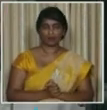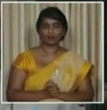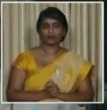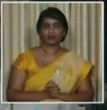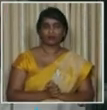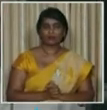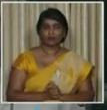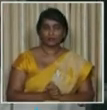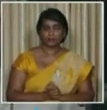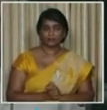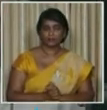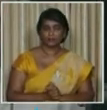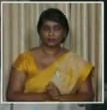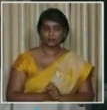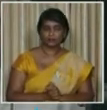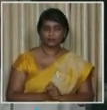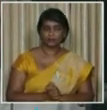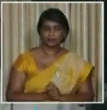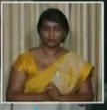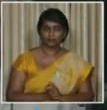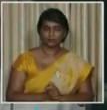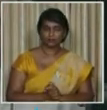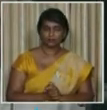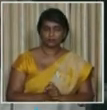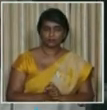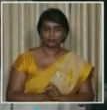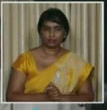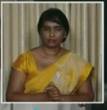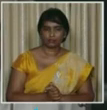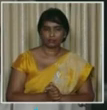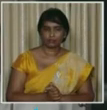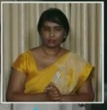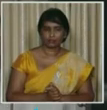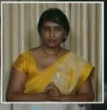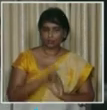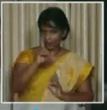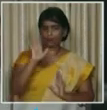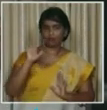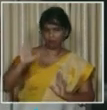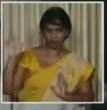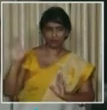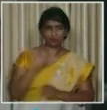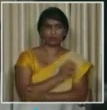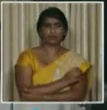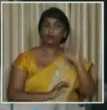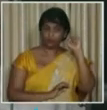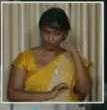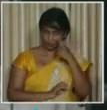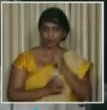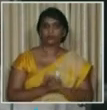හරි. පළමු ඉන්නේ එක්කෙනෙක් විපක්ෂයෙන් ඇහුවනේ අනික කඩා ක්‍රිය කරන්න එපා. එක්කෙනෙක් වාඩිවේ මං